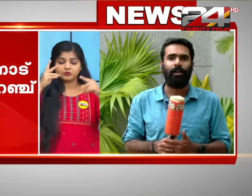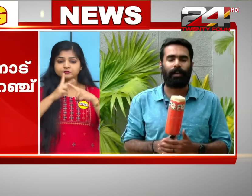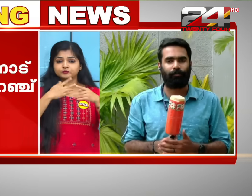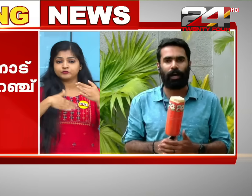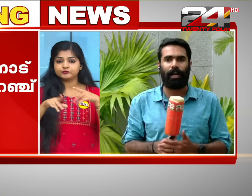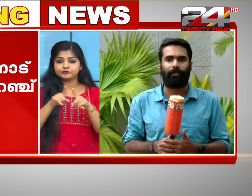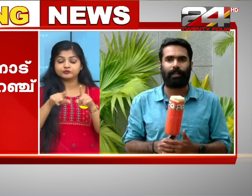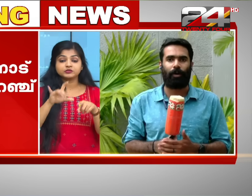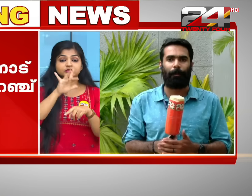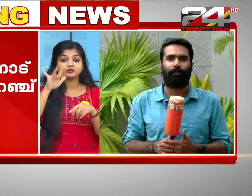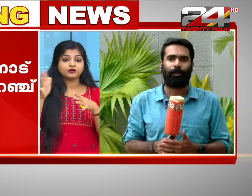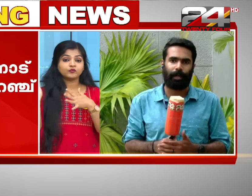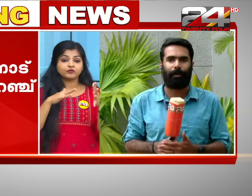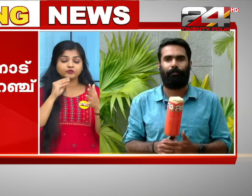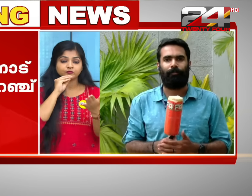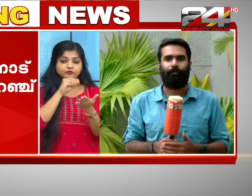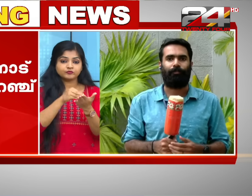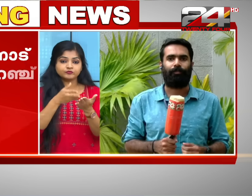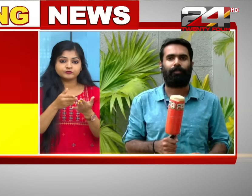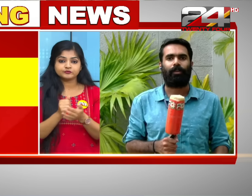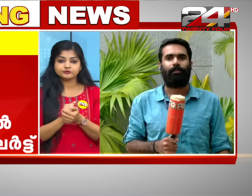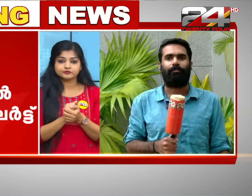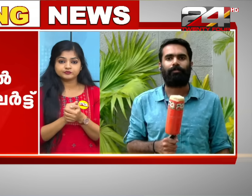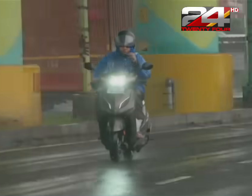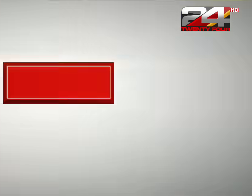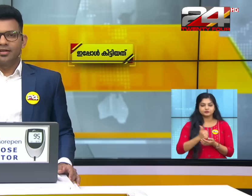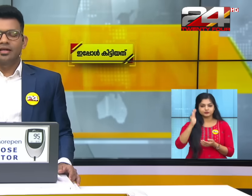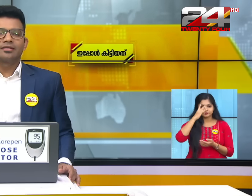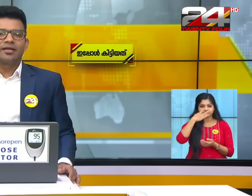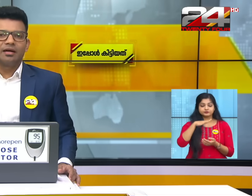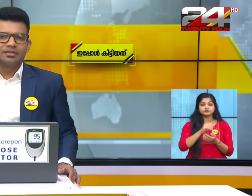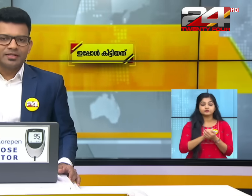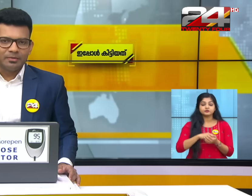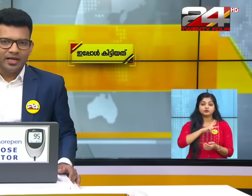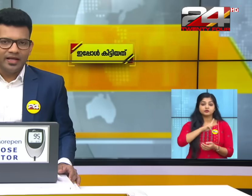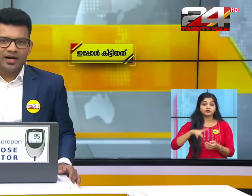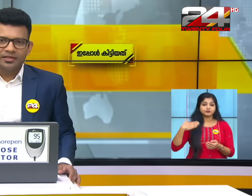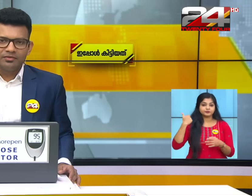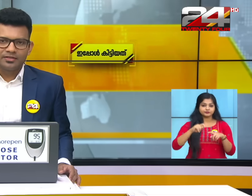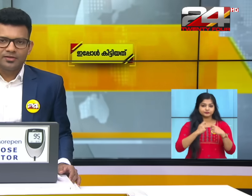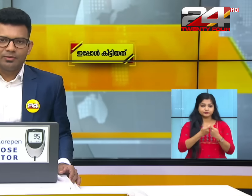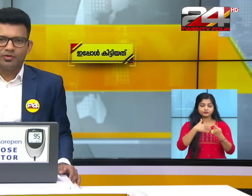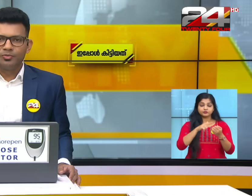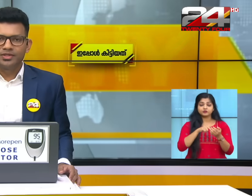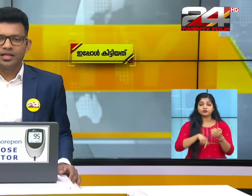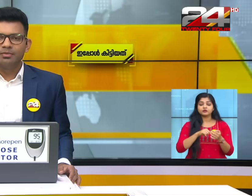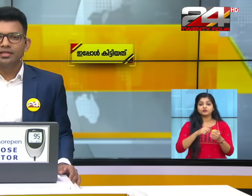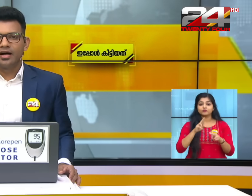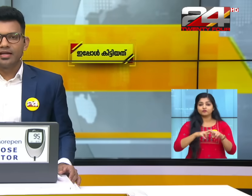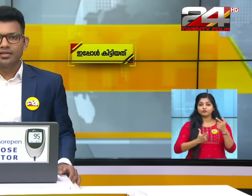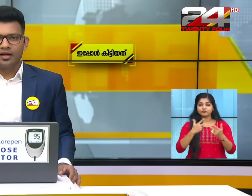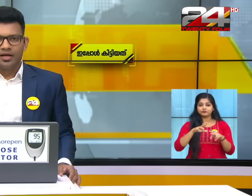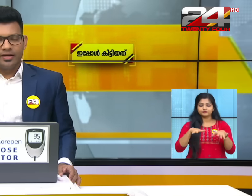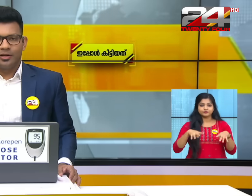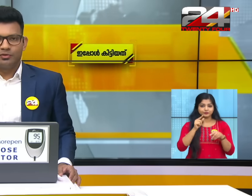കേന്ദ്ര കാലാവസ്ഥാ വകുപ്പിന്റെ മുന്നറിയിപ്പ് എ വിജയശങ്കർ ആണ് വിശദാംശങ്ങൾ നൽകിയത് കർണാടക മന്ത്രിസഭയിലെ ആദിവാസി ക്ഷേമ വകുപ്പ് മന്ത്രി ബി